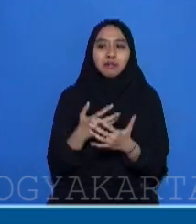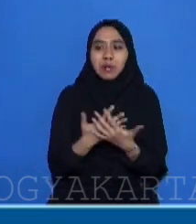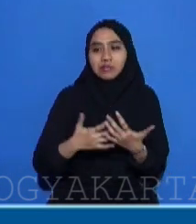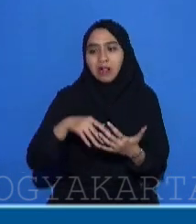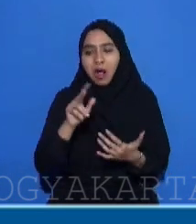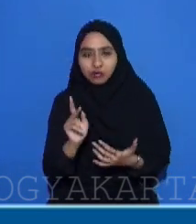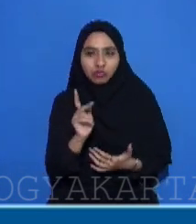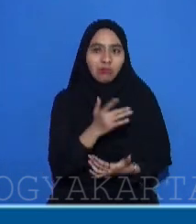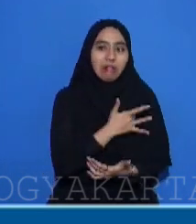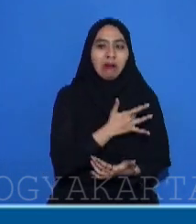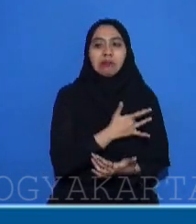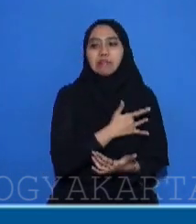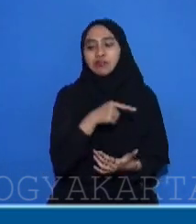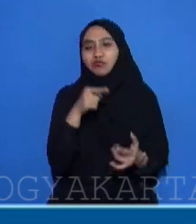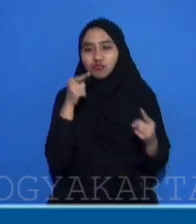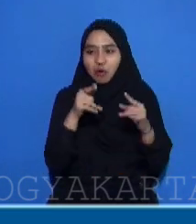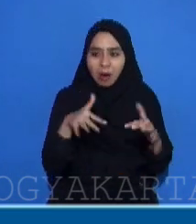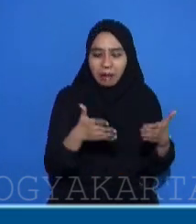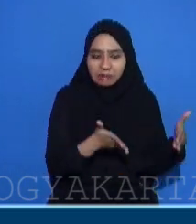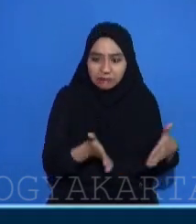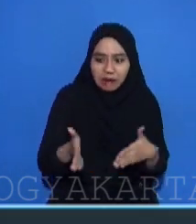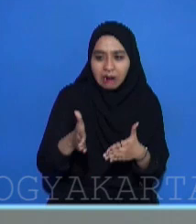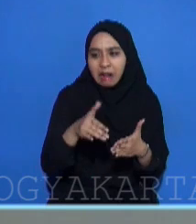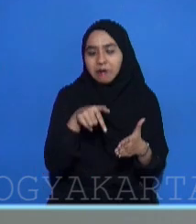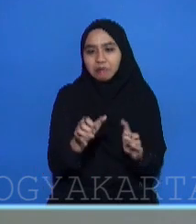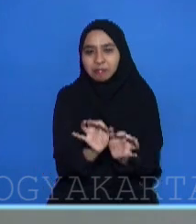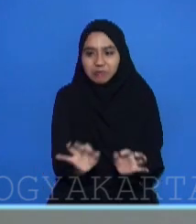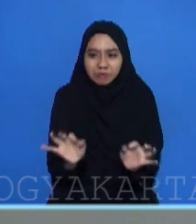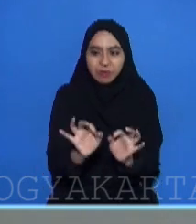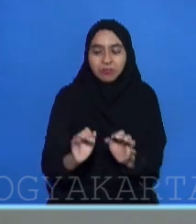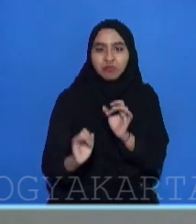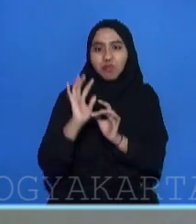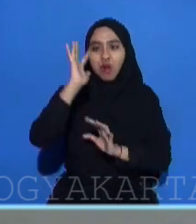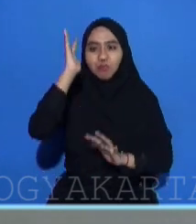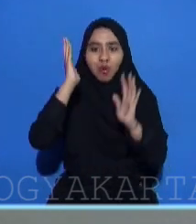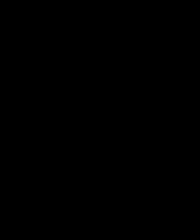kanthi reresik ilen-ilen menapa dene ngethoki cawang-cawang wit ingkang caket kalian papan padunungan.